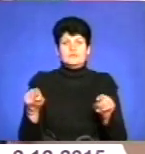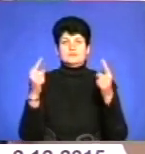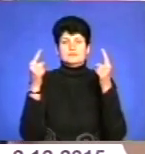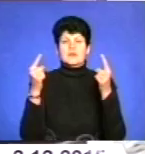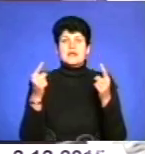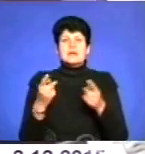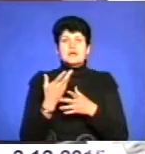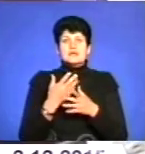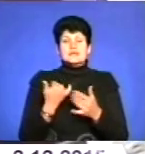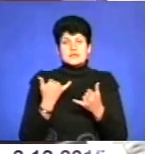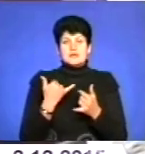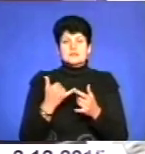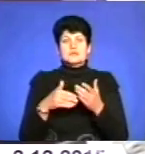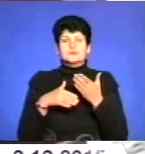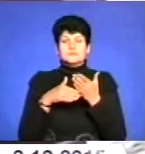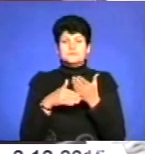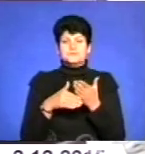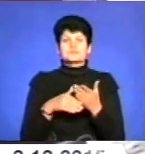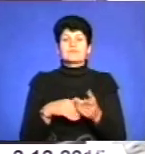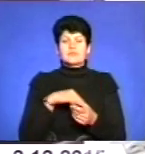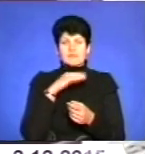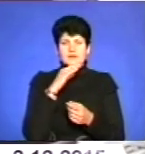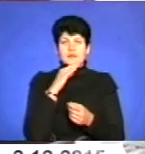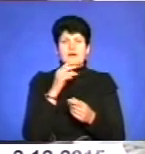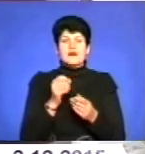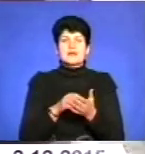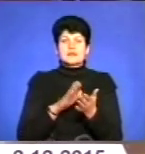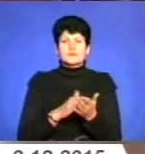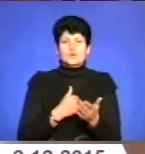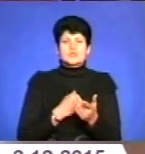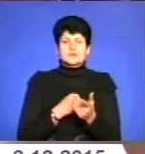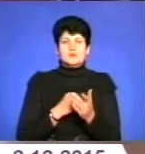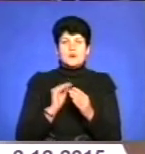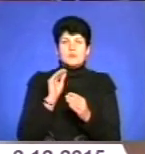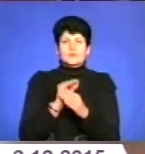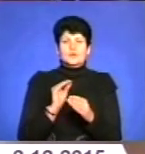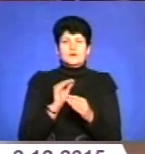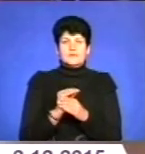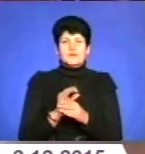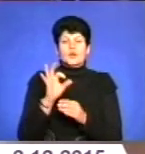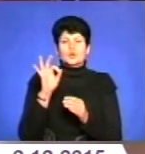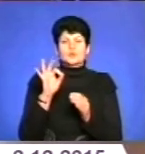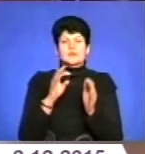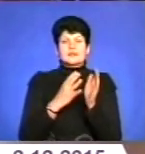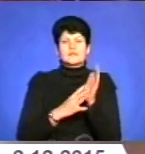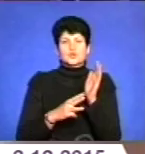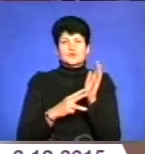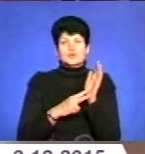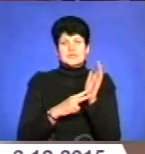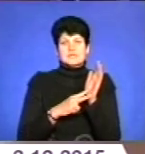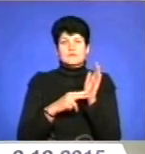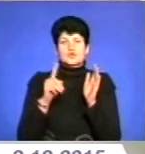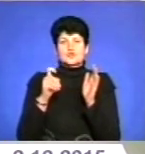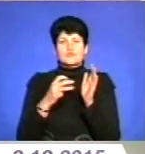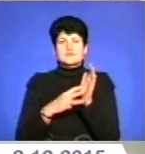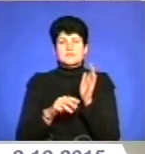Наразі донорів вистачає, але реєстр охочих постійно оновлюється. Телефон гарячої лінії 097